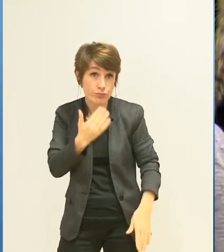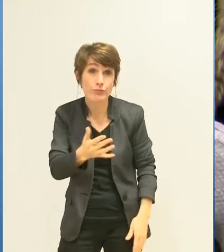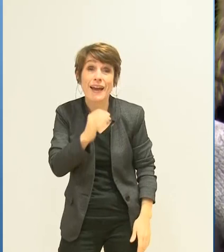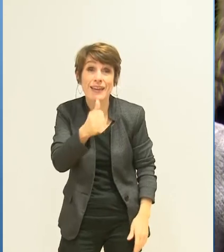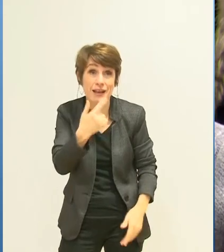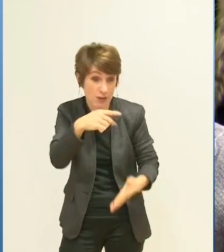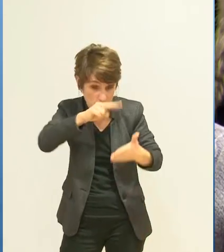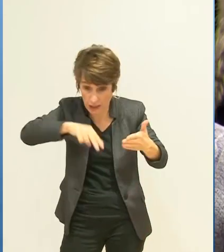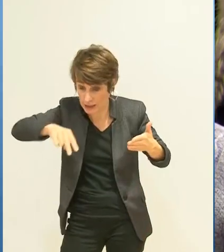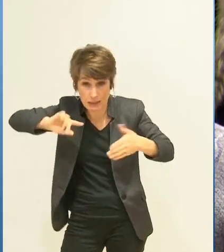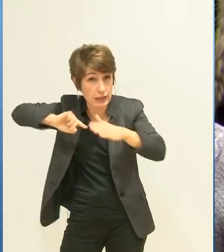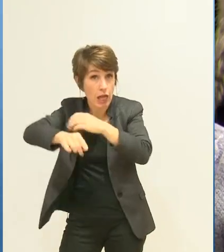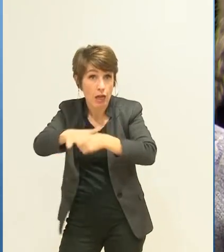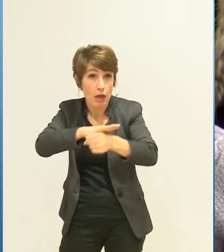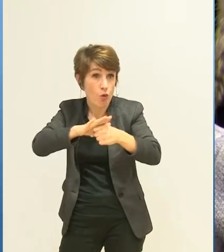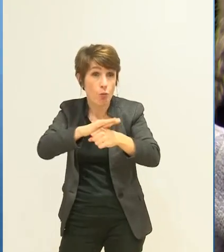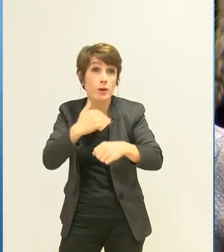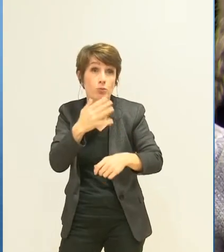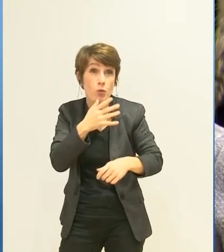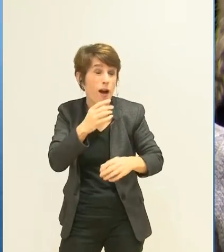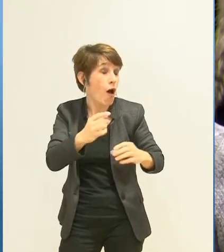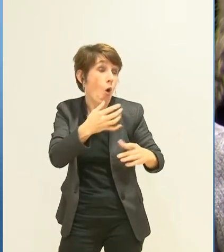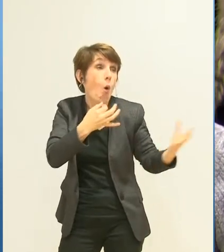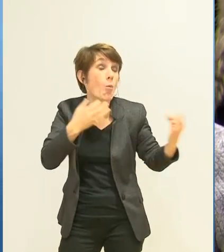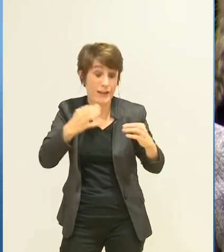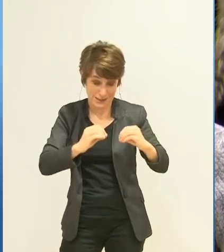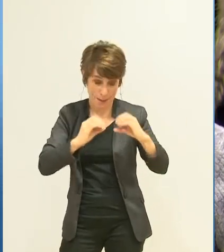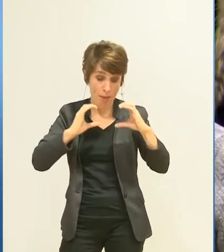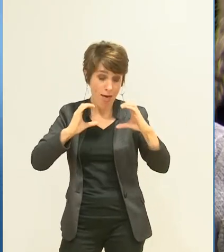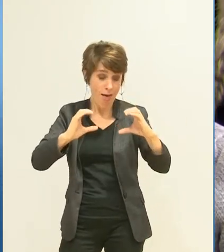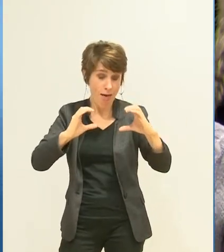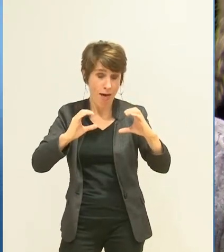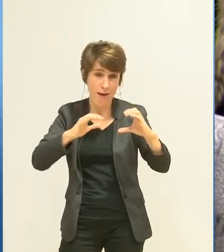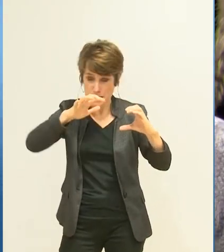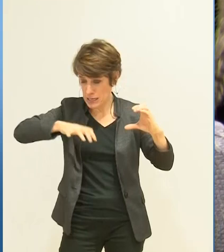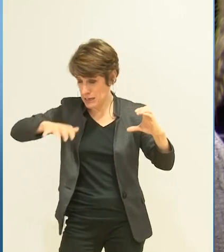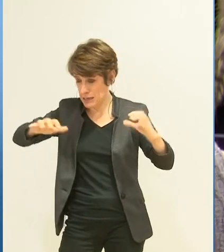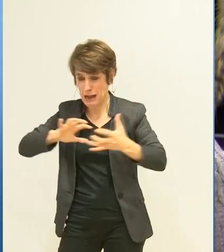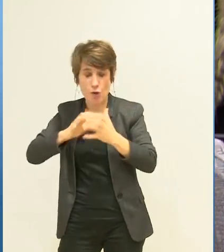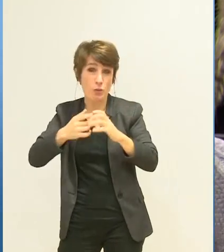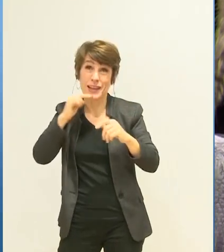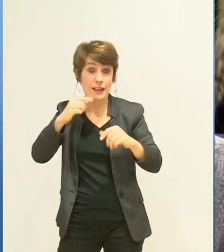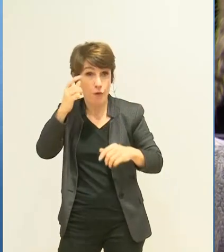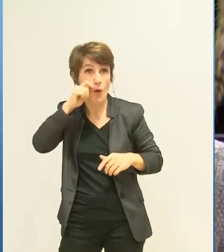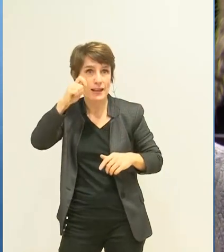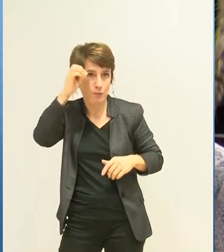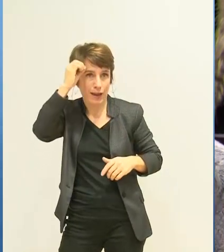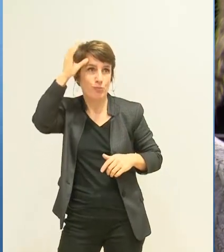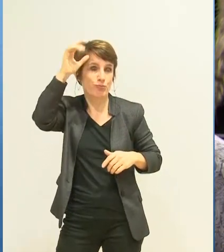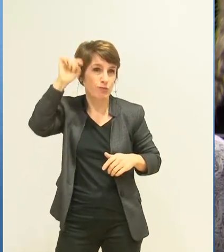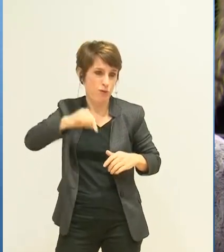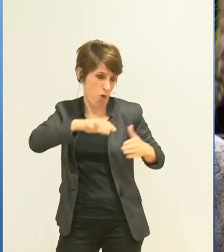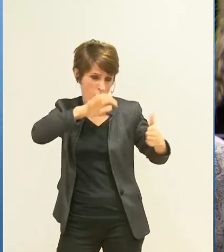l'étudier totalement il paraît c'est un document monstrueux où seuls les spécialistes peuvent s'y retrouver qui fait une quantité